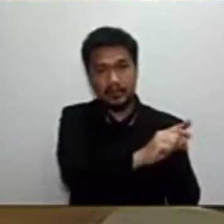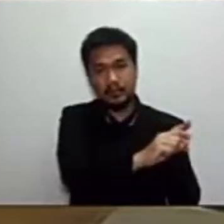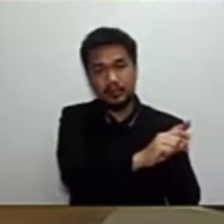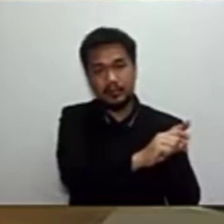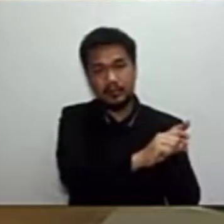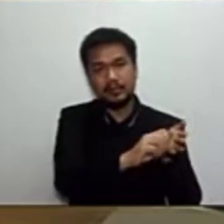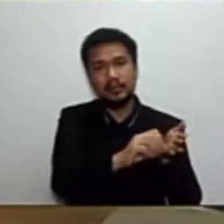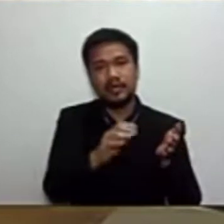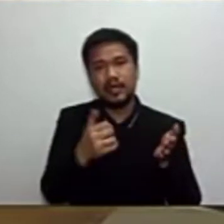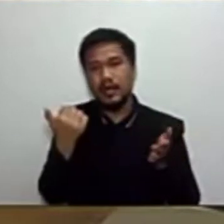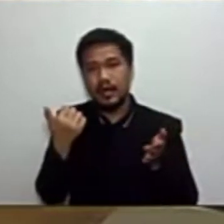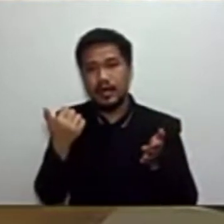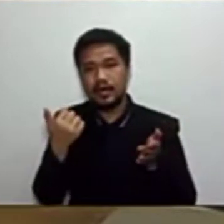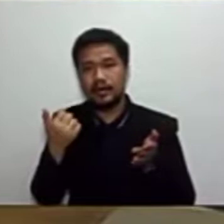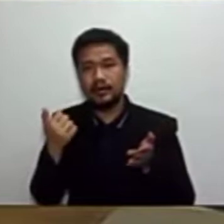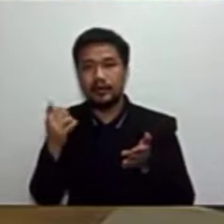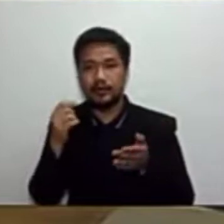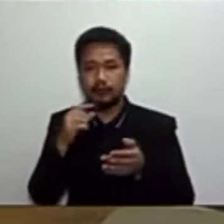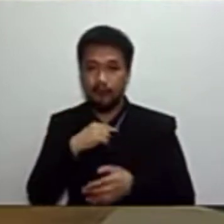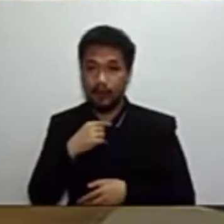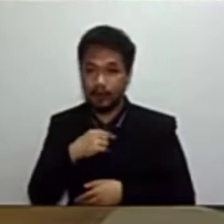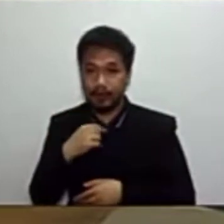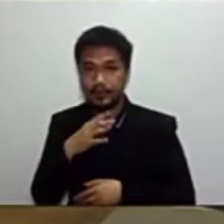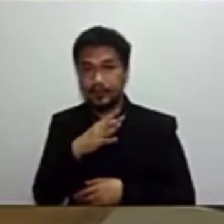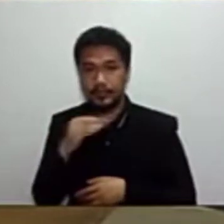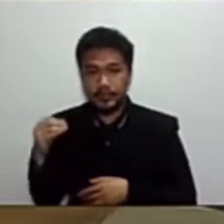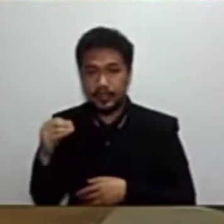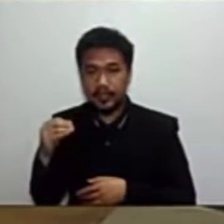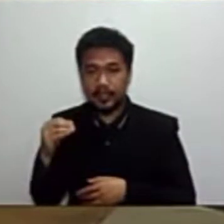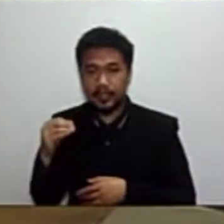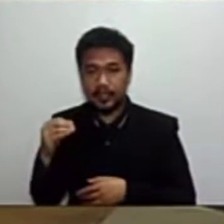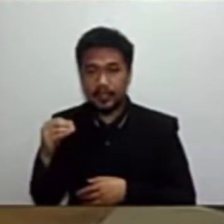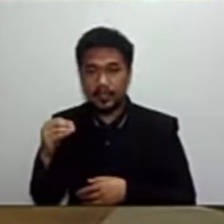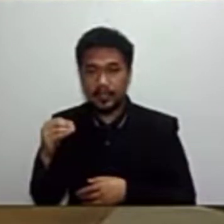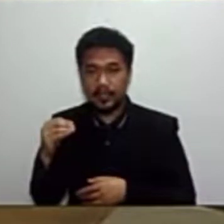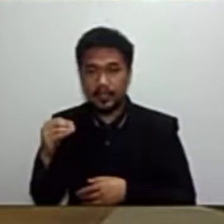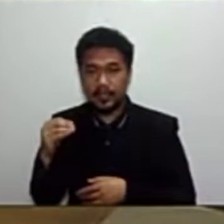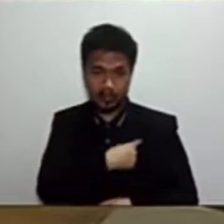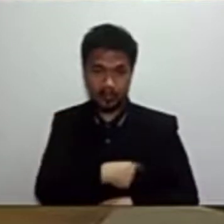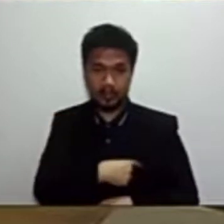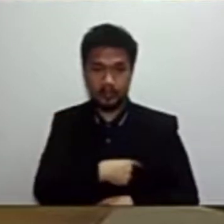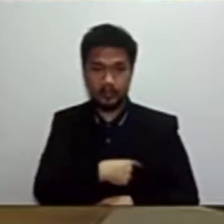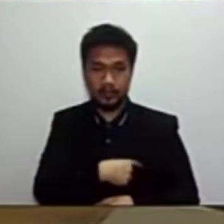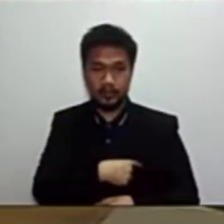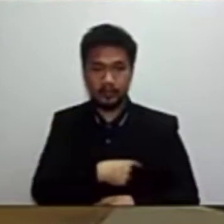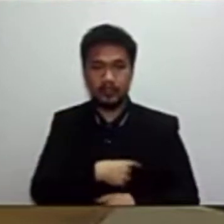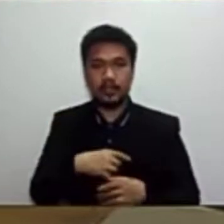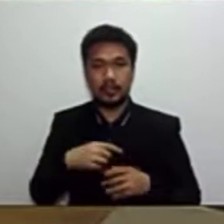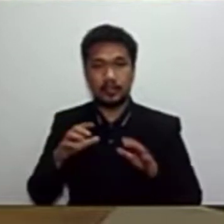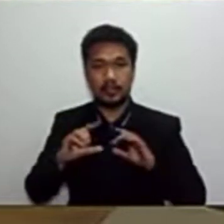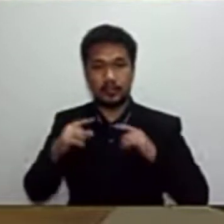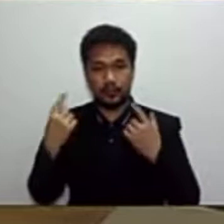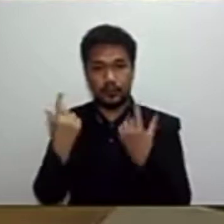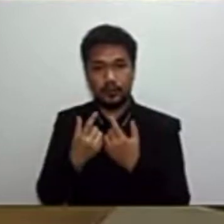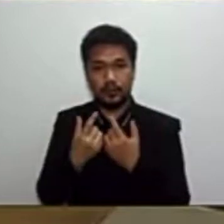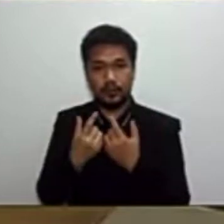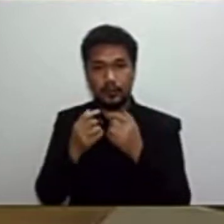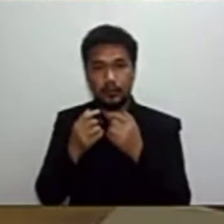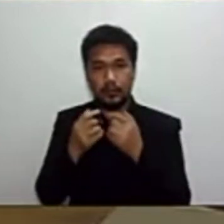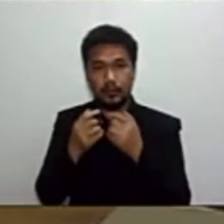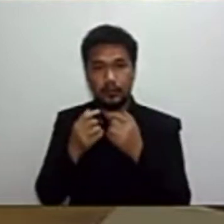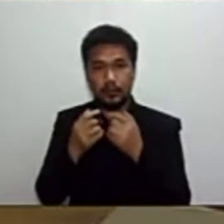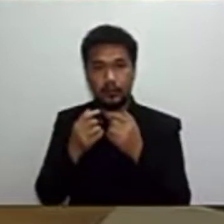Fathers and Brothers of the Congregation of the Blessed Sacrament, mga kapatid na